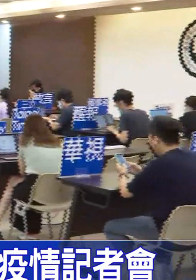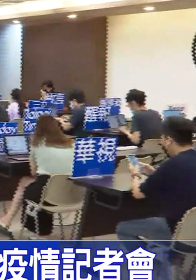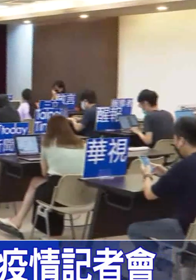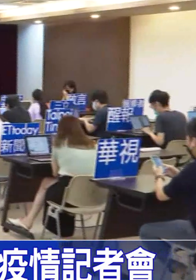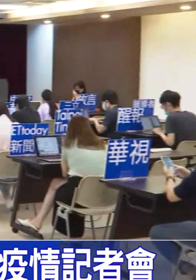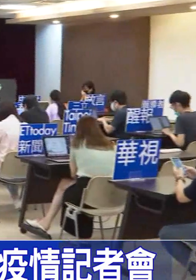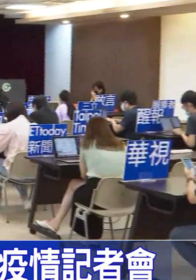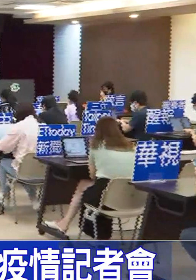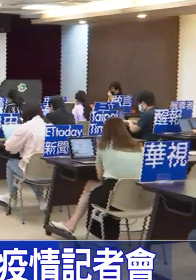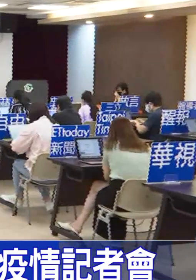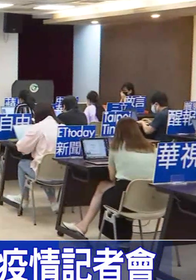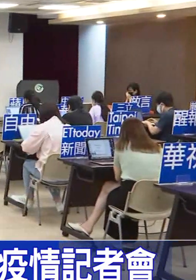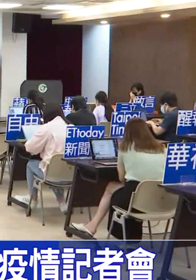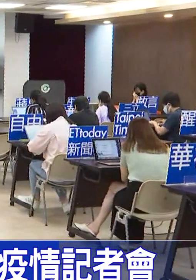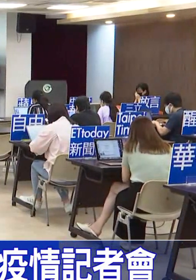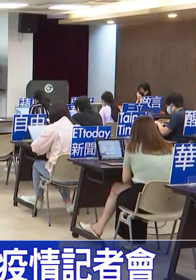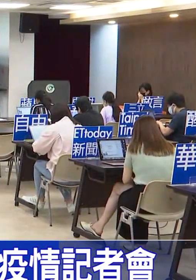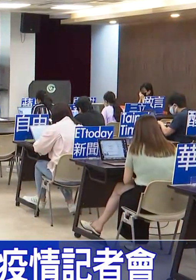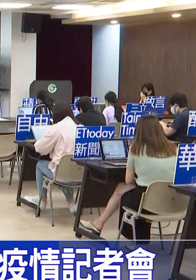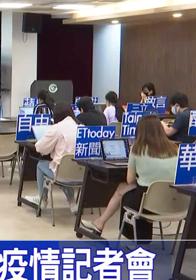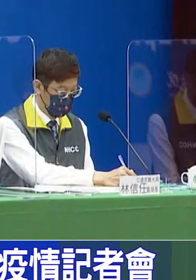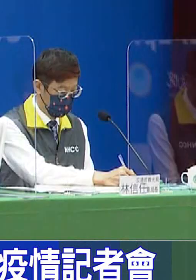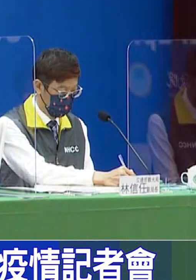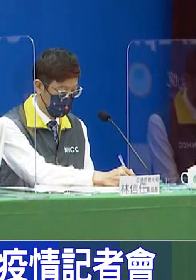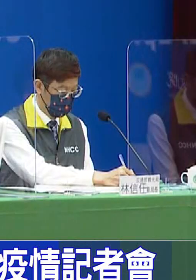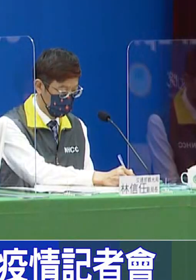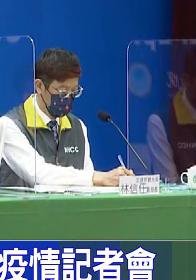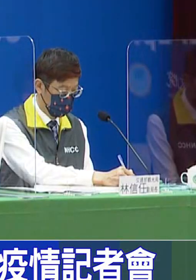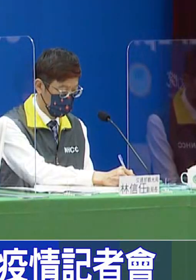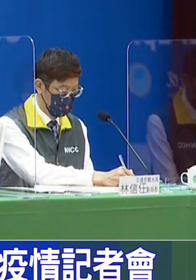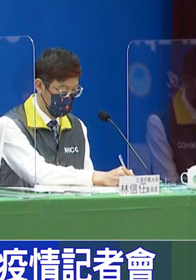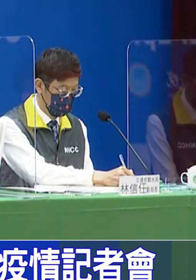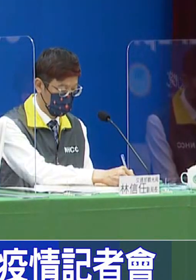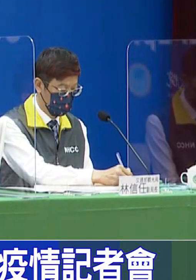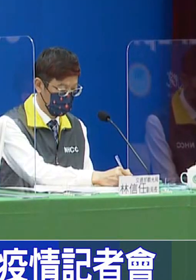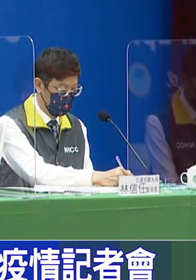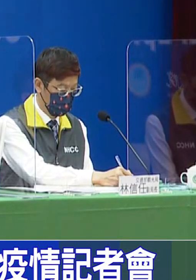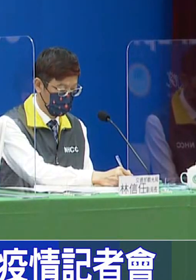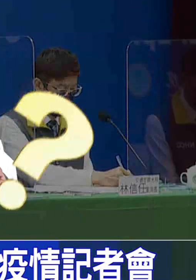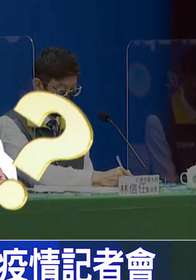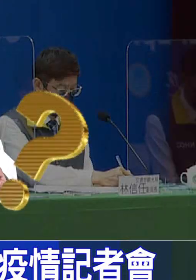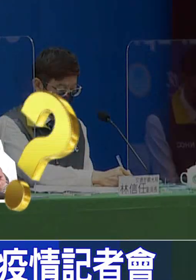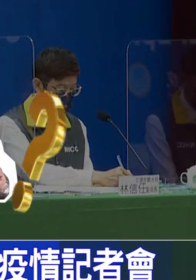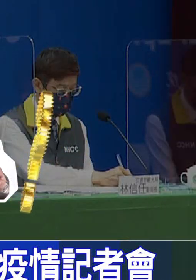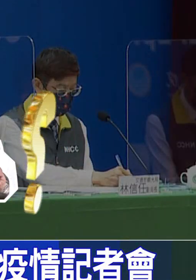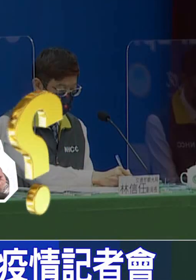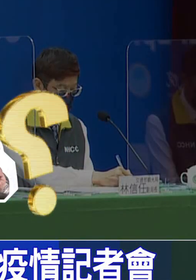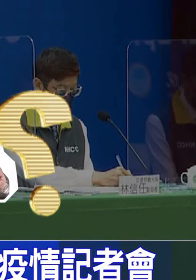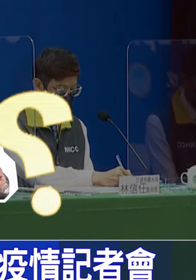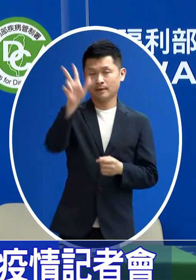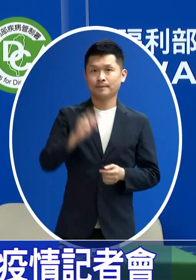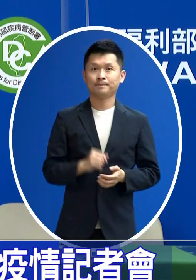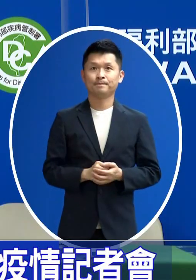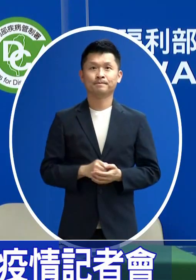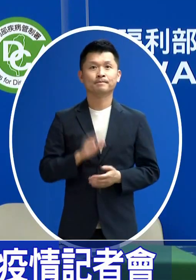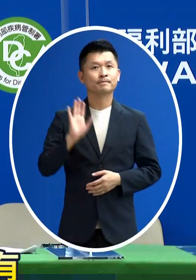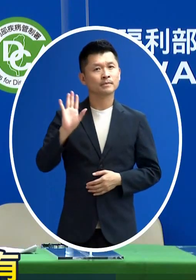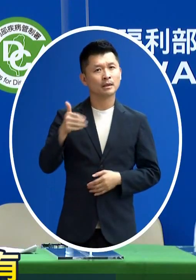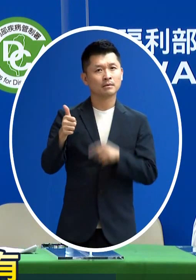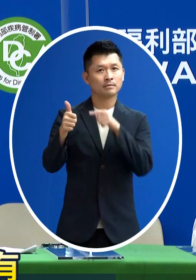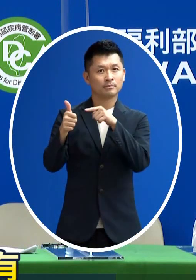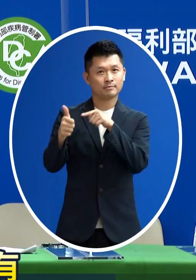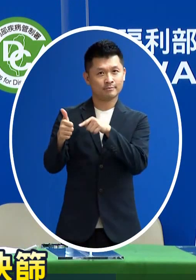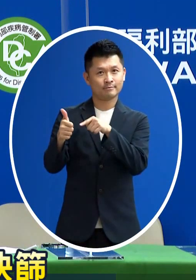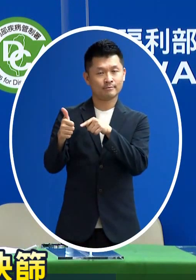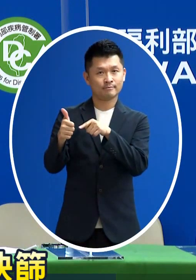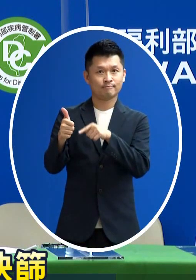一到指挥中心开记者会，却还是由代理发言人罗毅军上场。隔离期满的指挥官陈时中人呢？ 因为就是说今